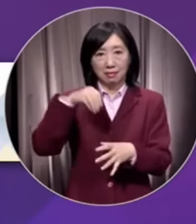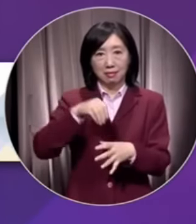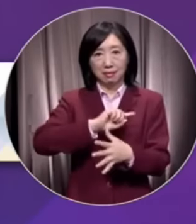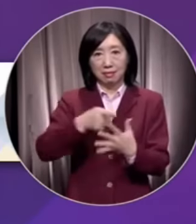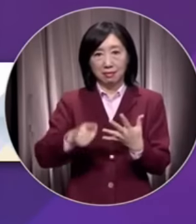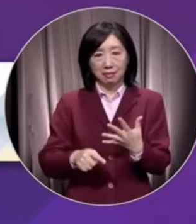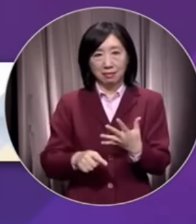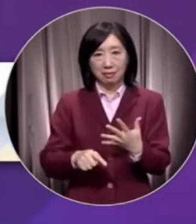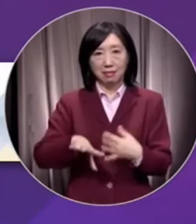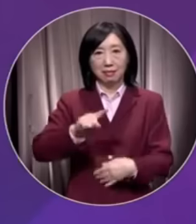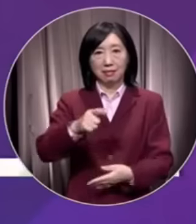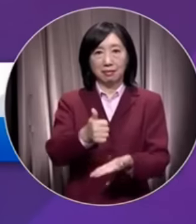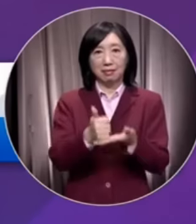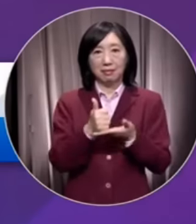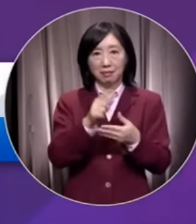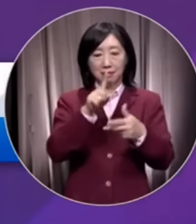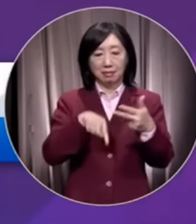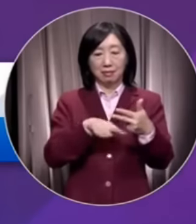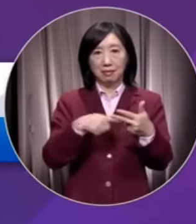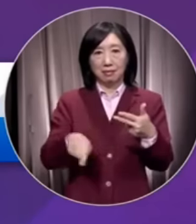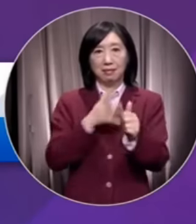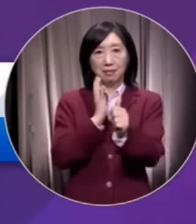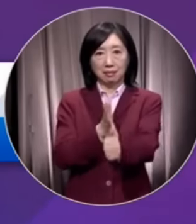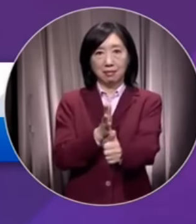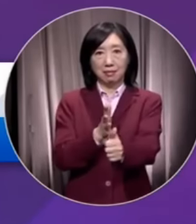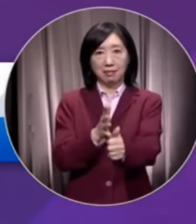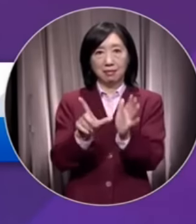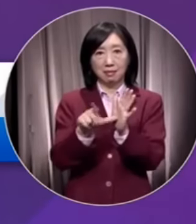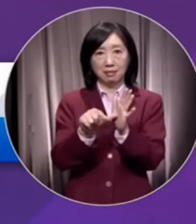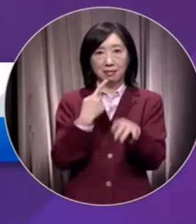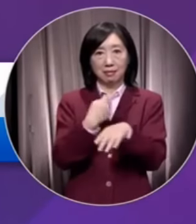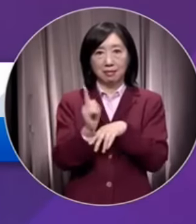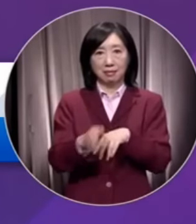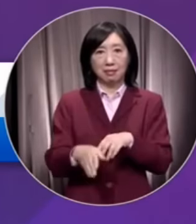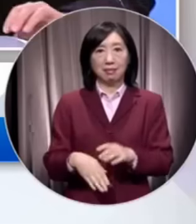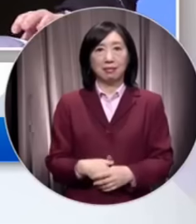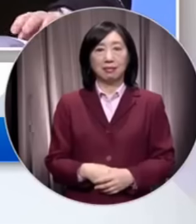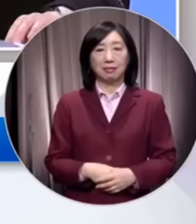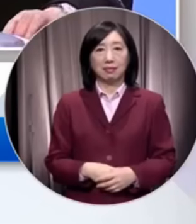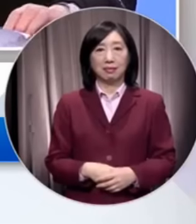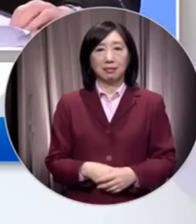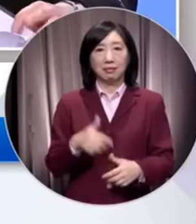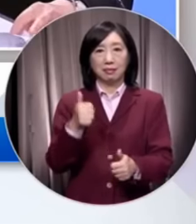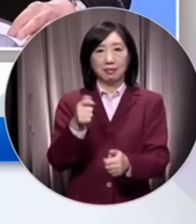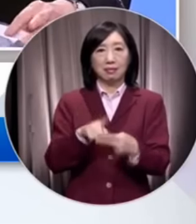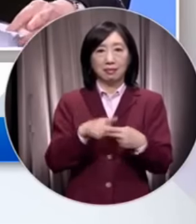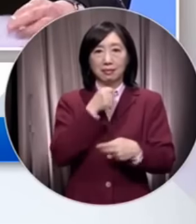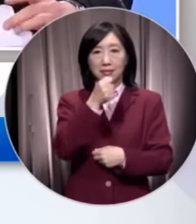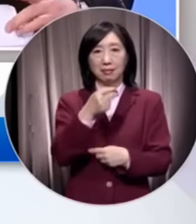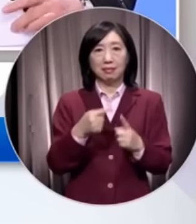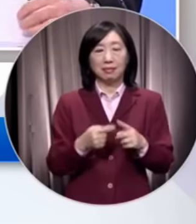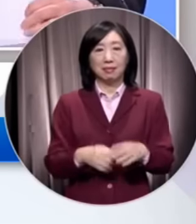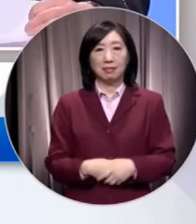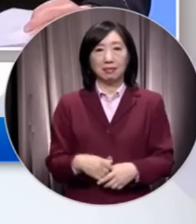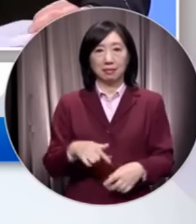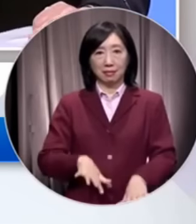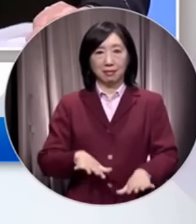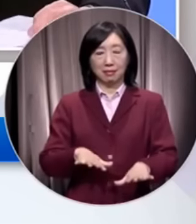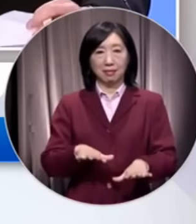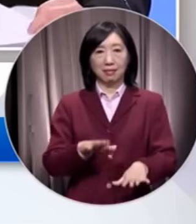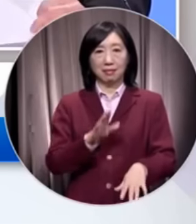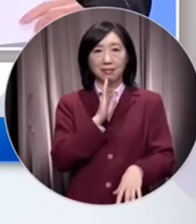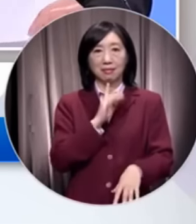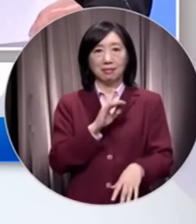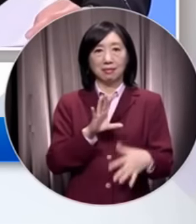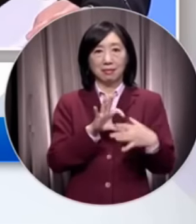序，先请朱立伦先生提问，时间一分半。 谢谢主持人，我今天主要还是要关